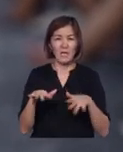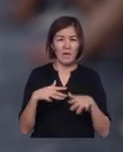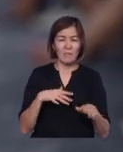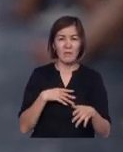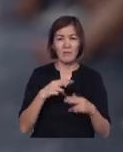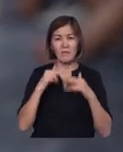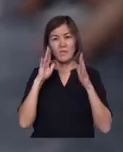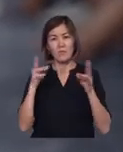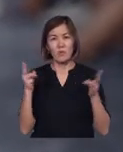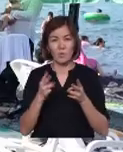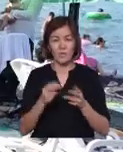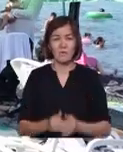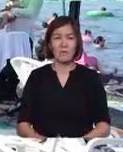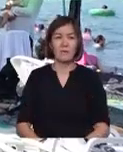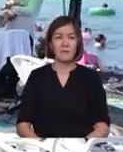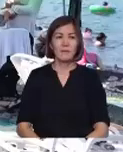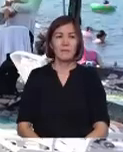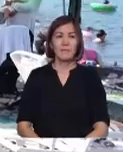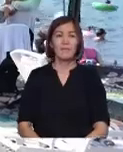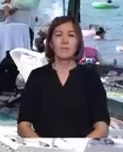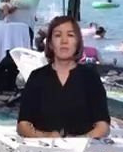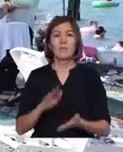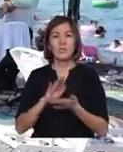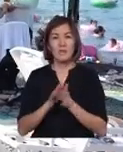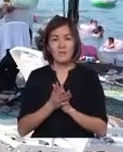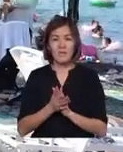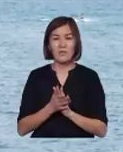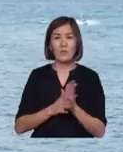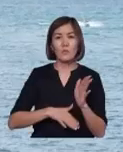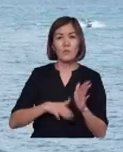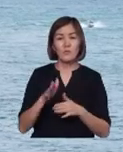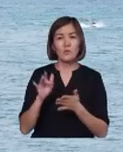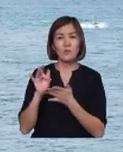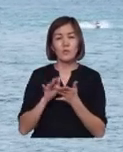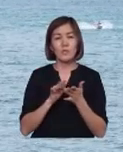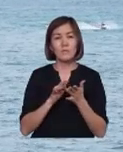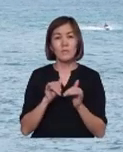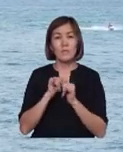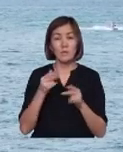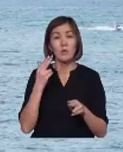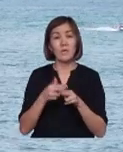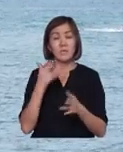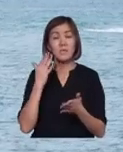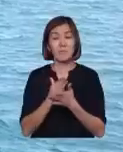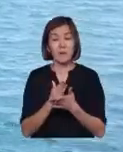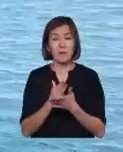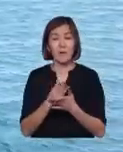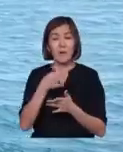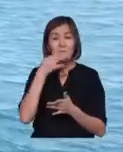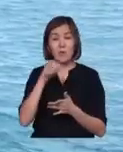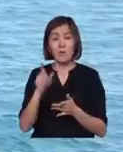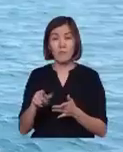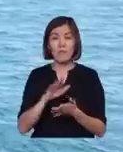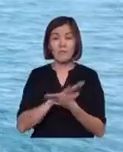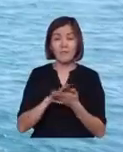аудару керек деп ойлаймын. Мұндай қолайсыздық туризмді дамытуға кесірін тигізуі мүмкін. Жауапты мамандардың сөзіне сүйенсек,